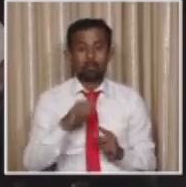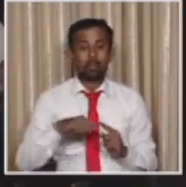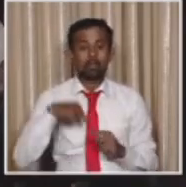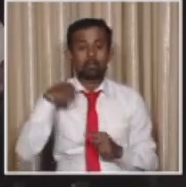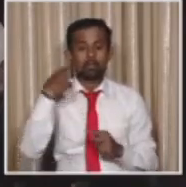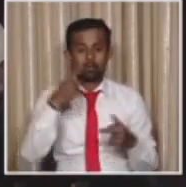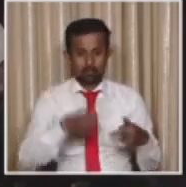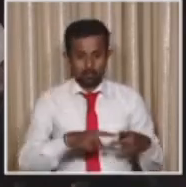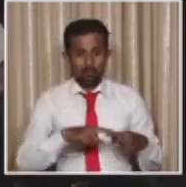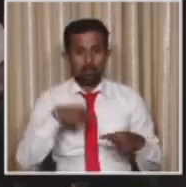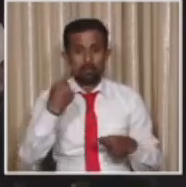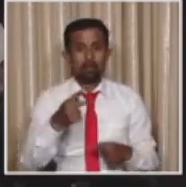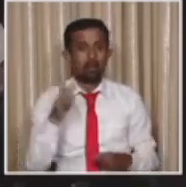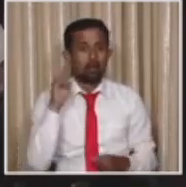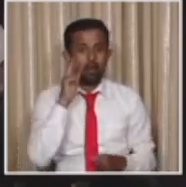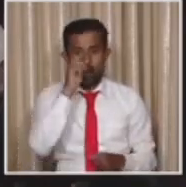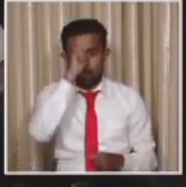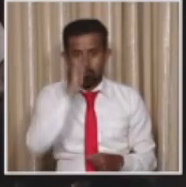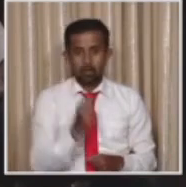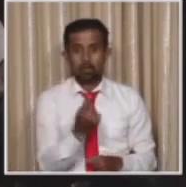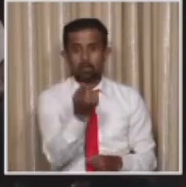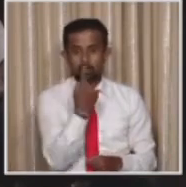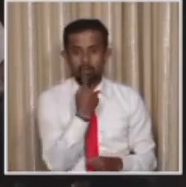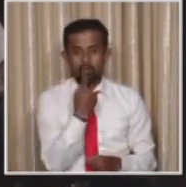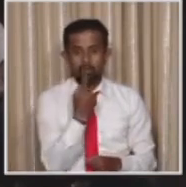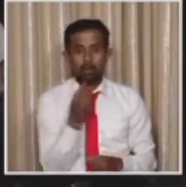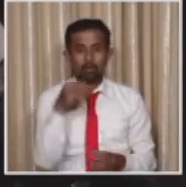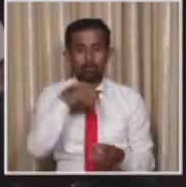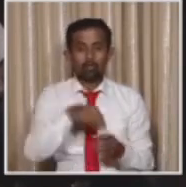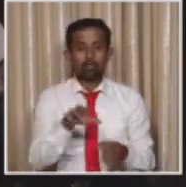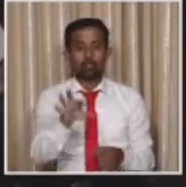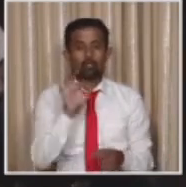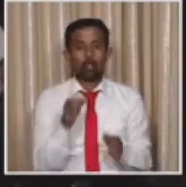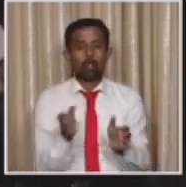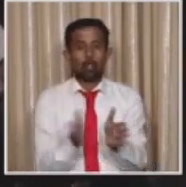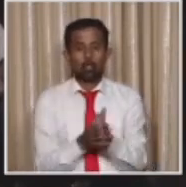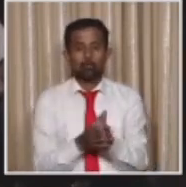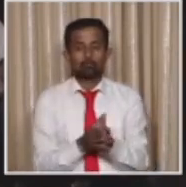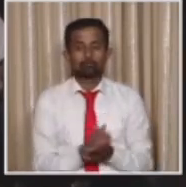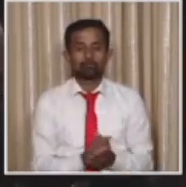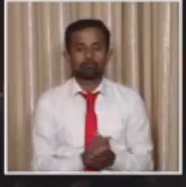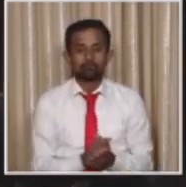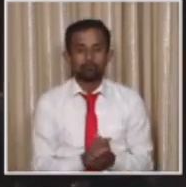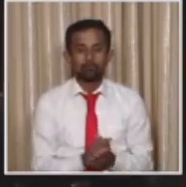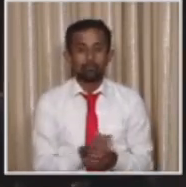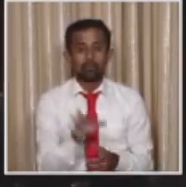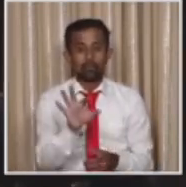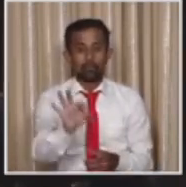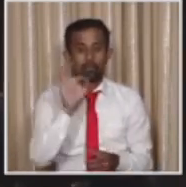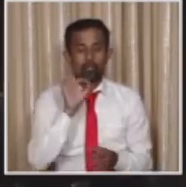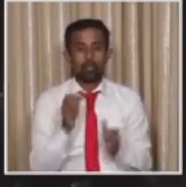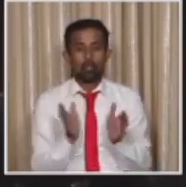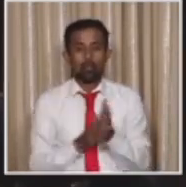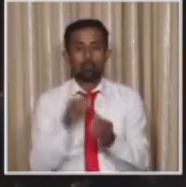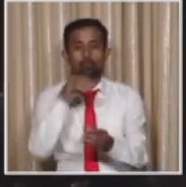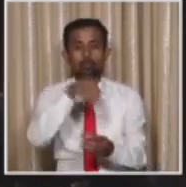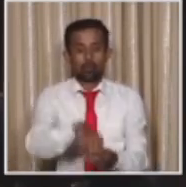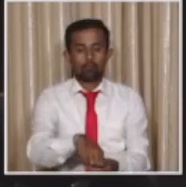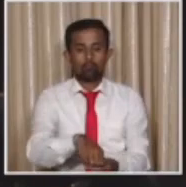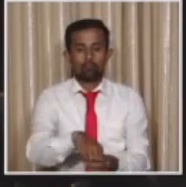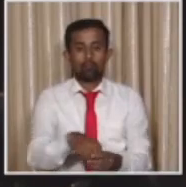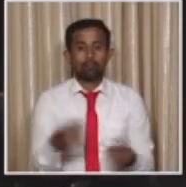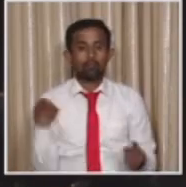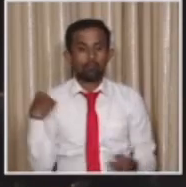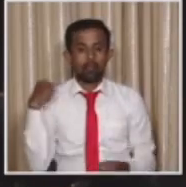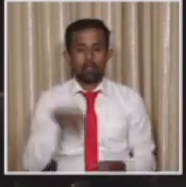දාලා තියෙනවා රනිල් වික්‍රමසිංහත්තුමා කියලා තියෙනවා දාන්න තේරීම්කාරක සභාව මේකට කියලා. හැබැයි දැන් තේරීම්කාරක සභාව දාපුවාමත් මෙතන